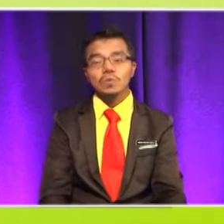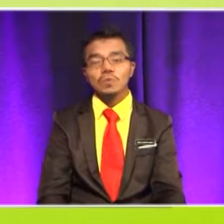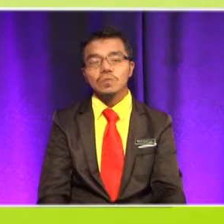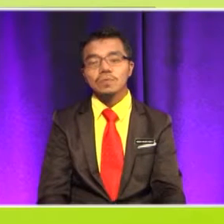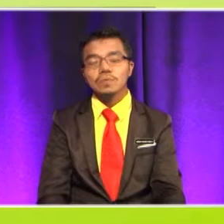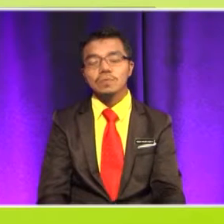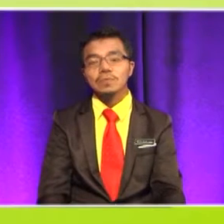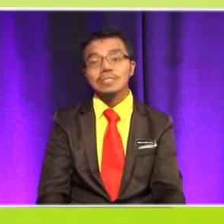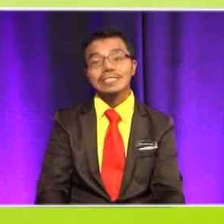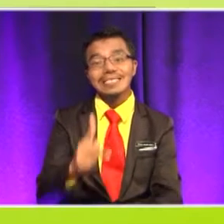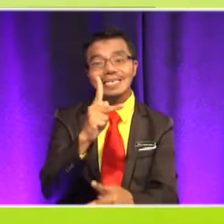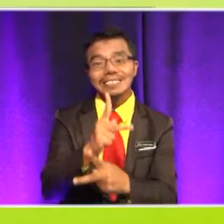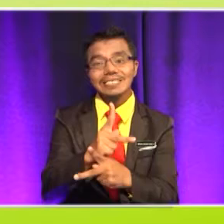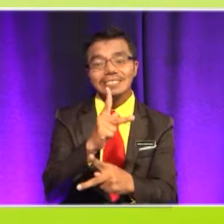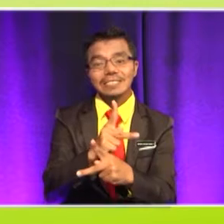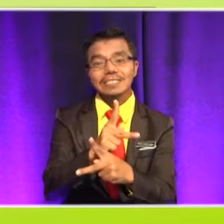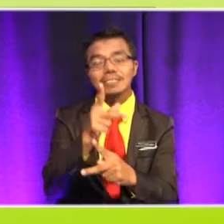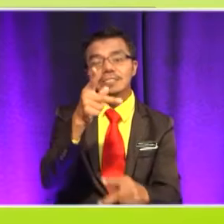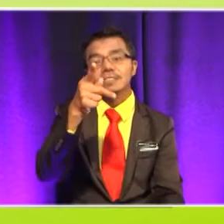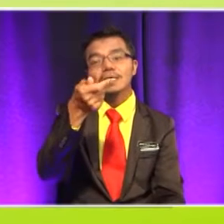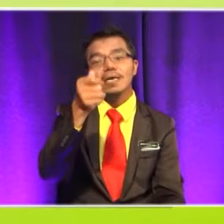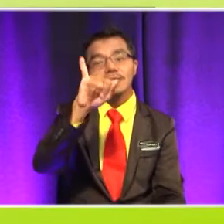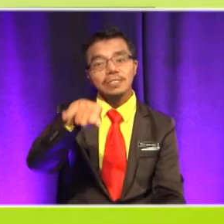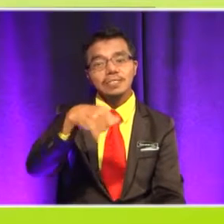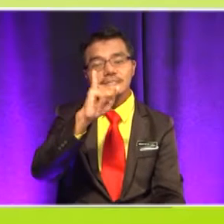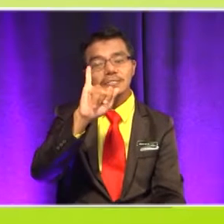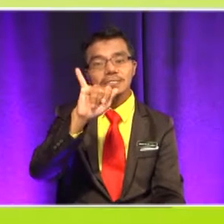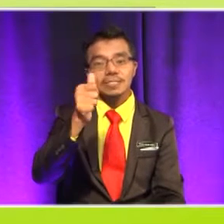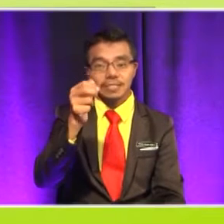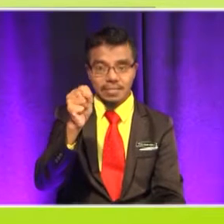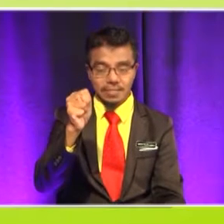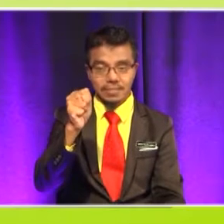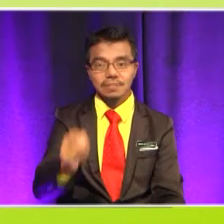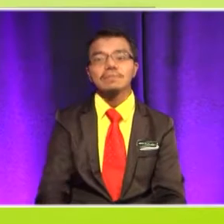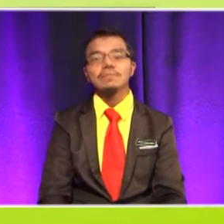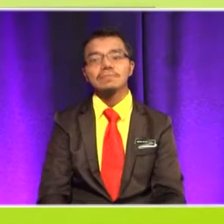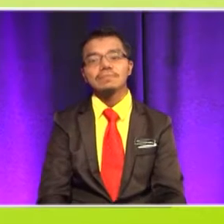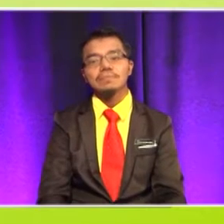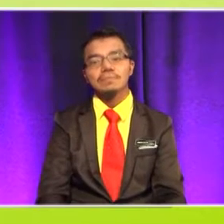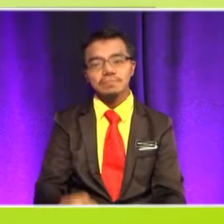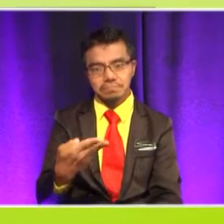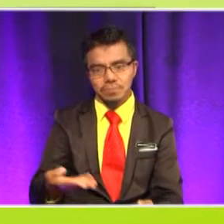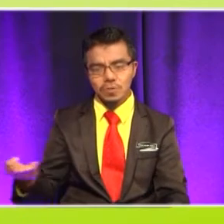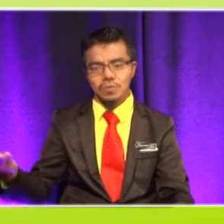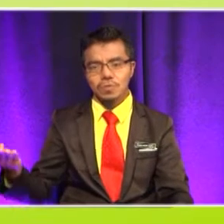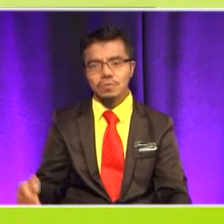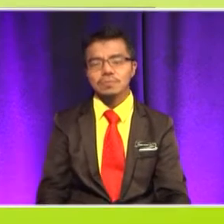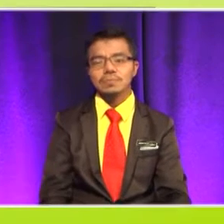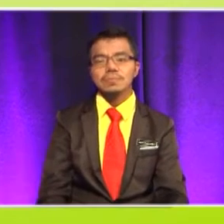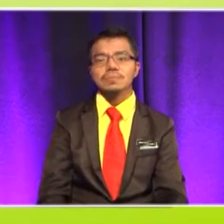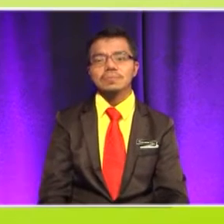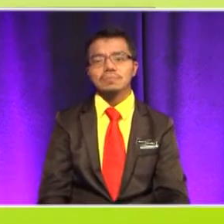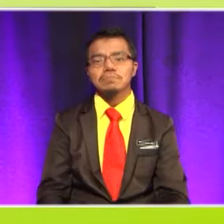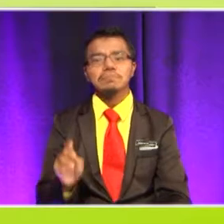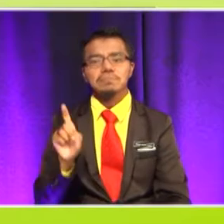sebab itu kita memerlukan kajian kepulauan pelanggan untuk kita dapatkan apakah yang sebenarnya pelanggan mamungka